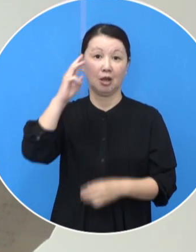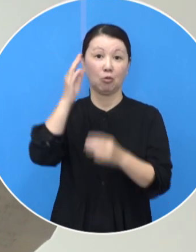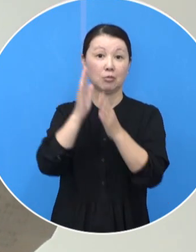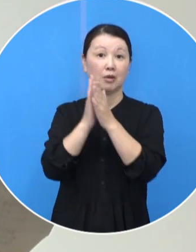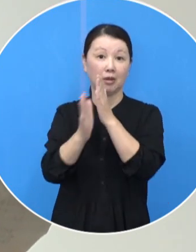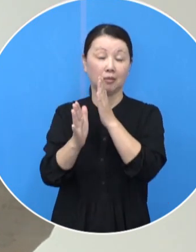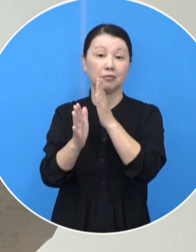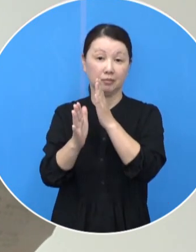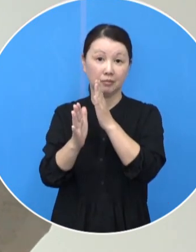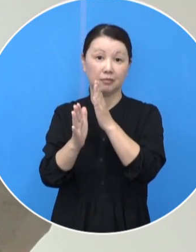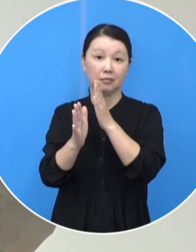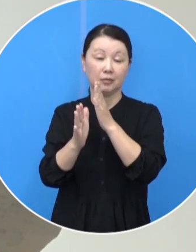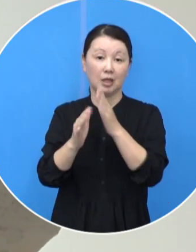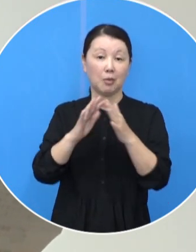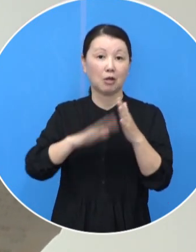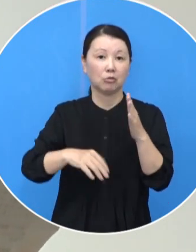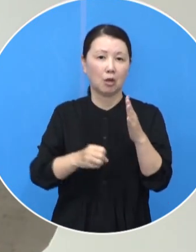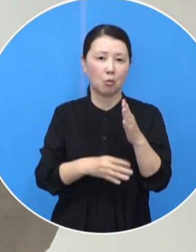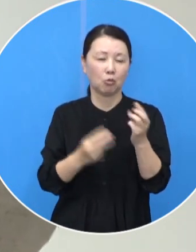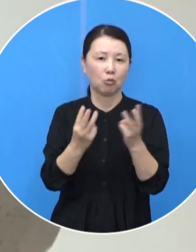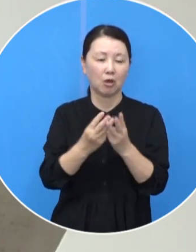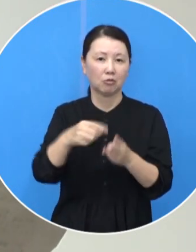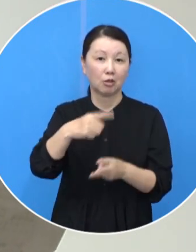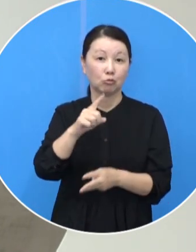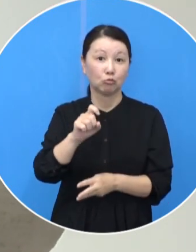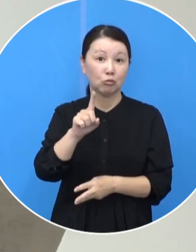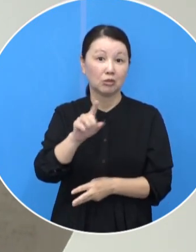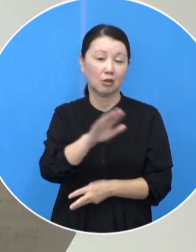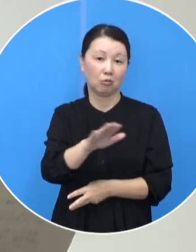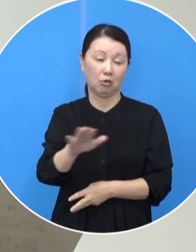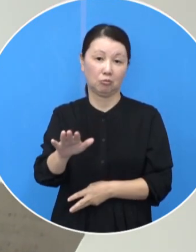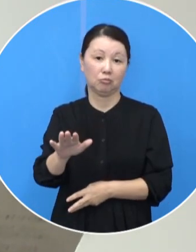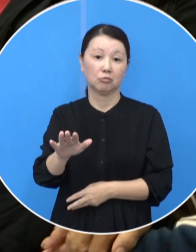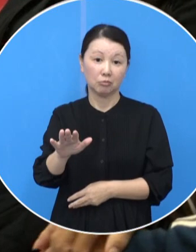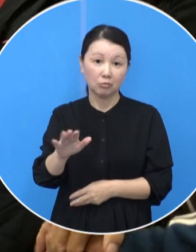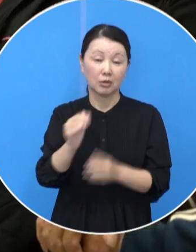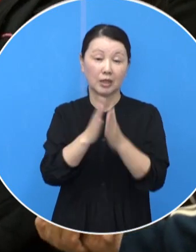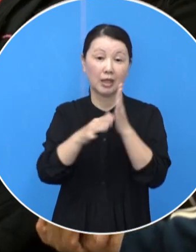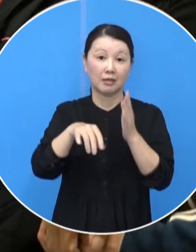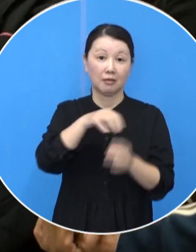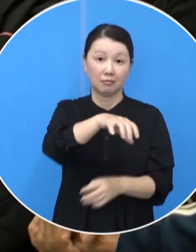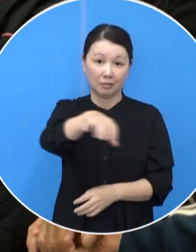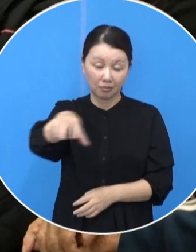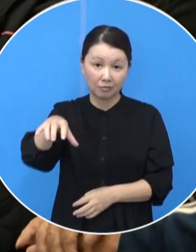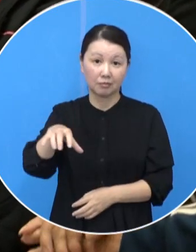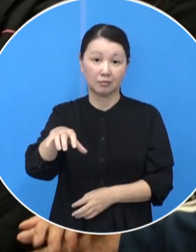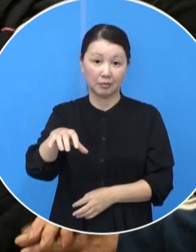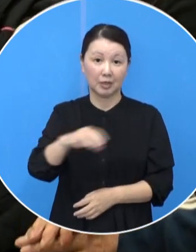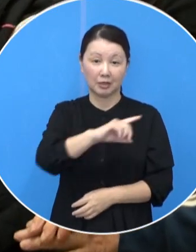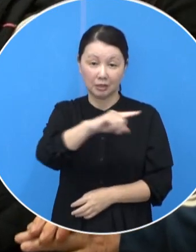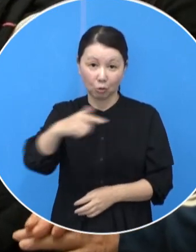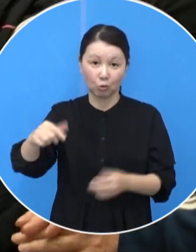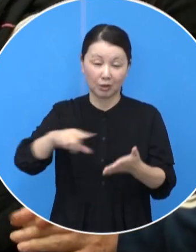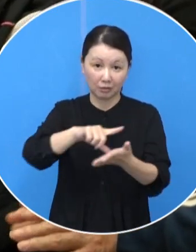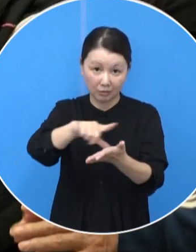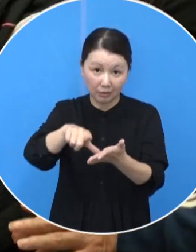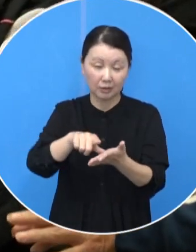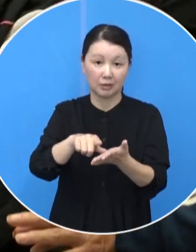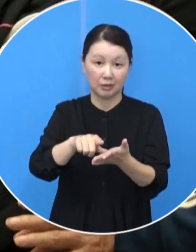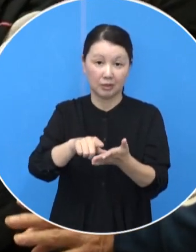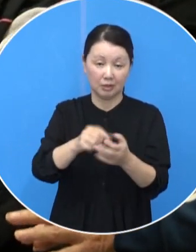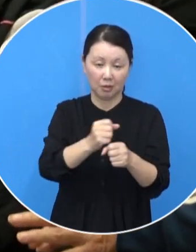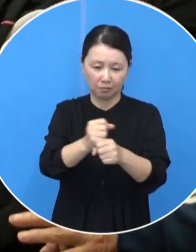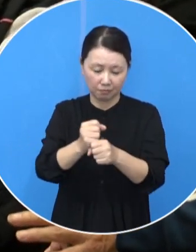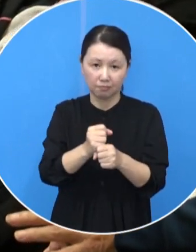鹿児島県には蔵元が111もあり、県内各種の多様な地域で